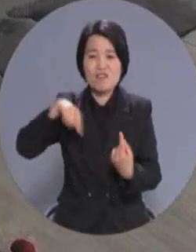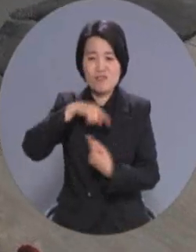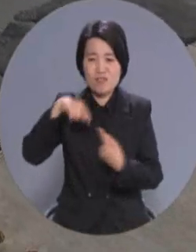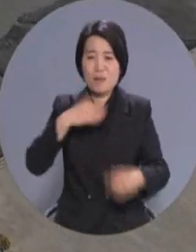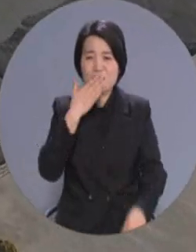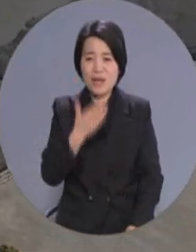예정입니다